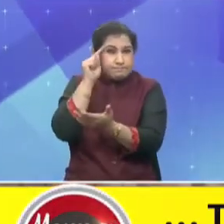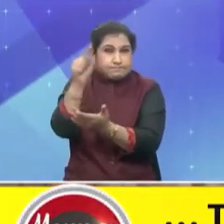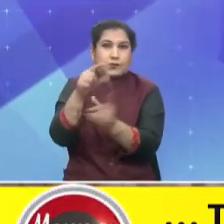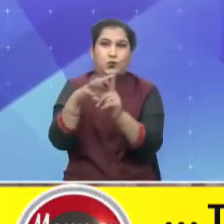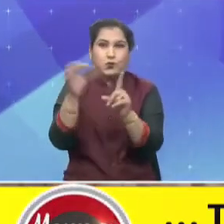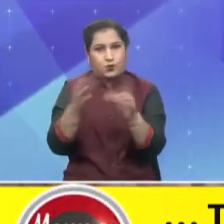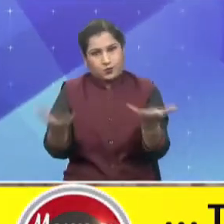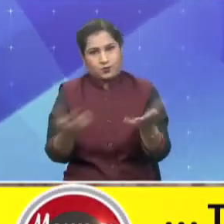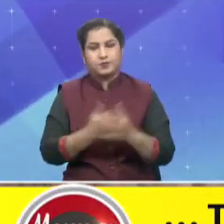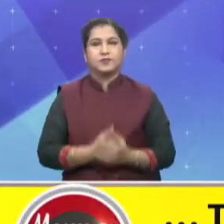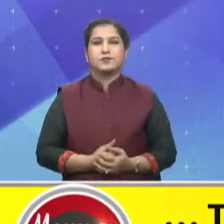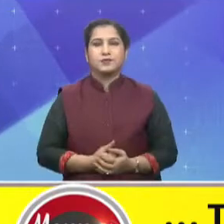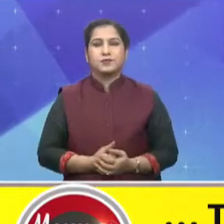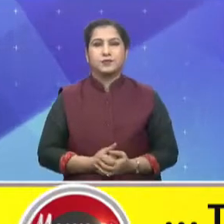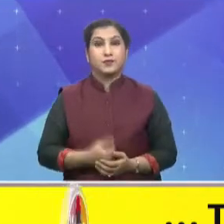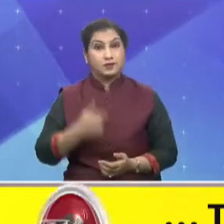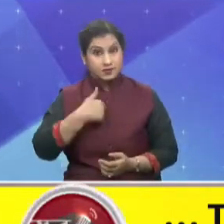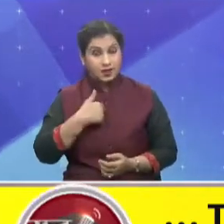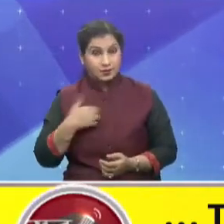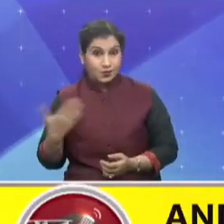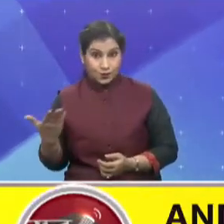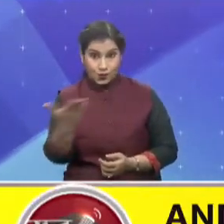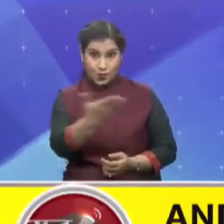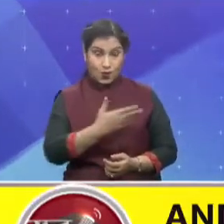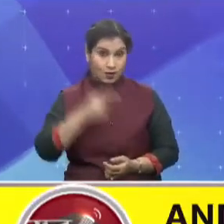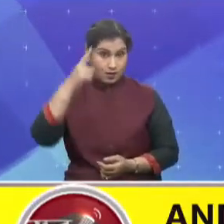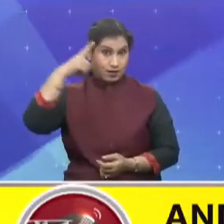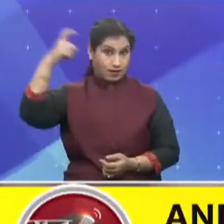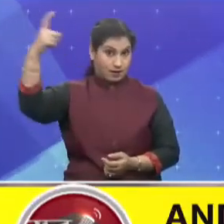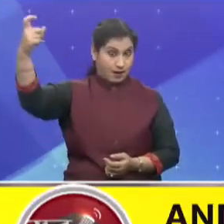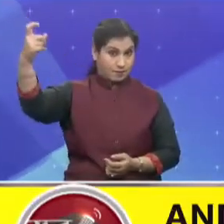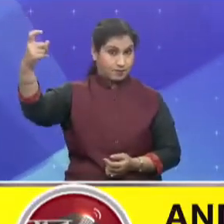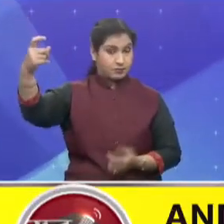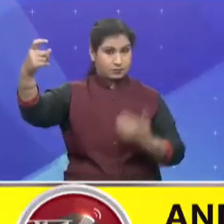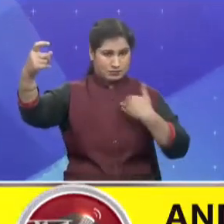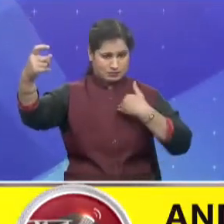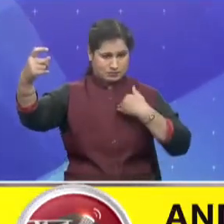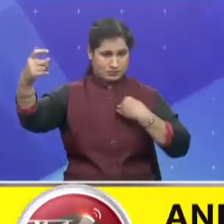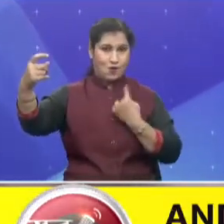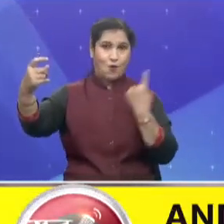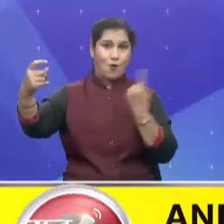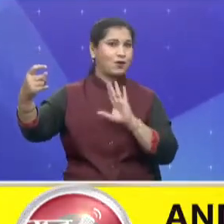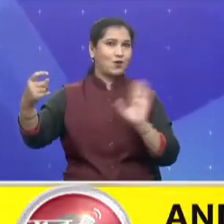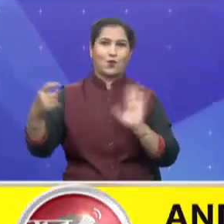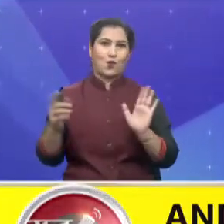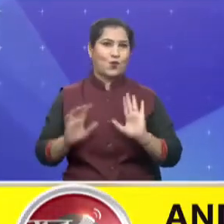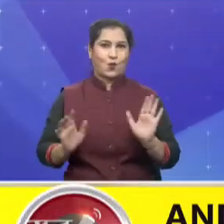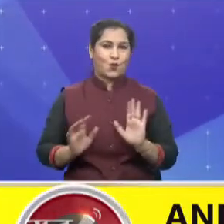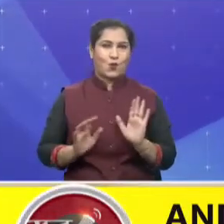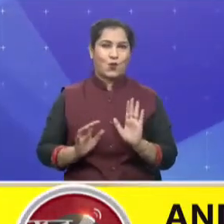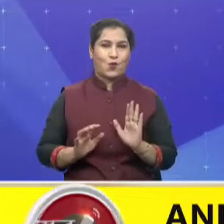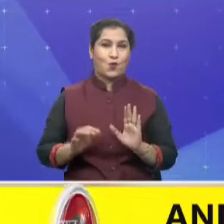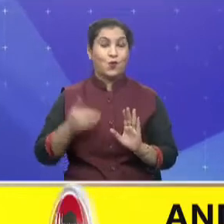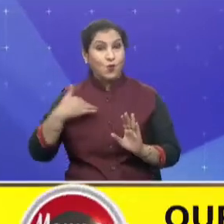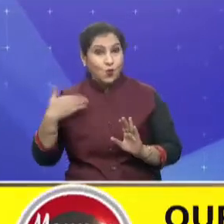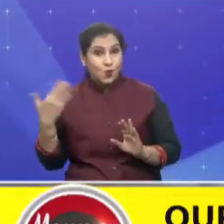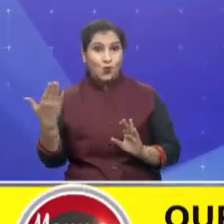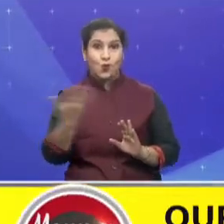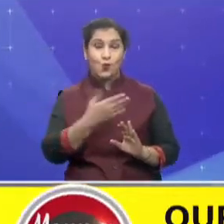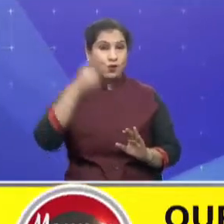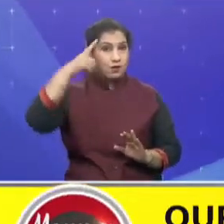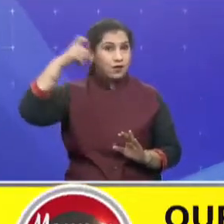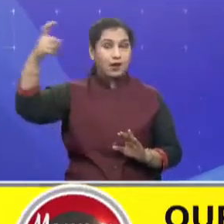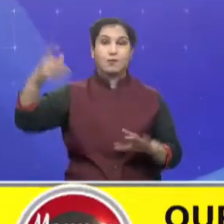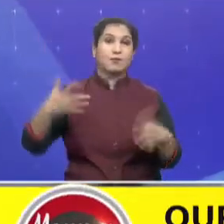देंगे। और हमारे सपने केवल हम तक ही सीमित नहीं होंगे। हमारे सपने